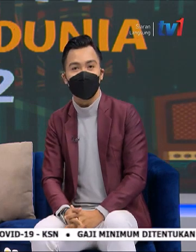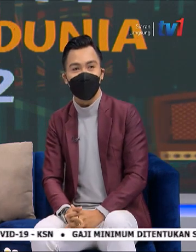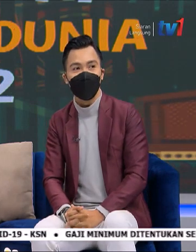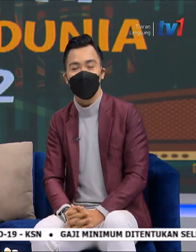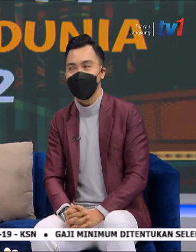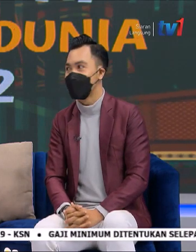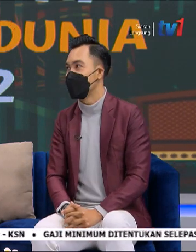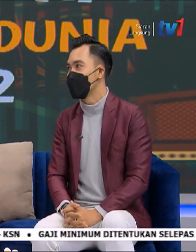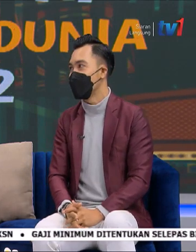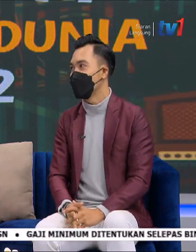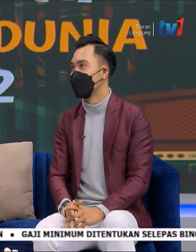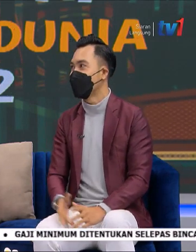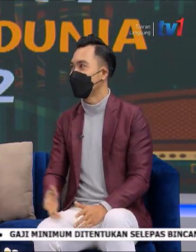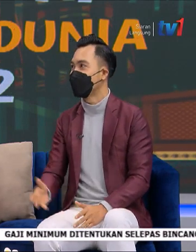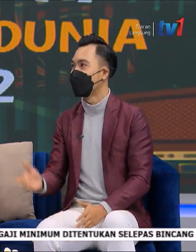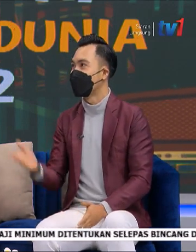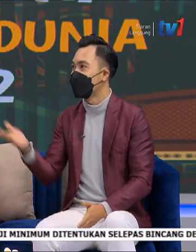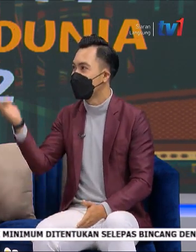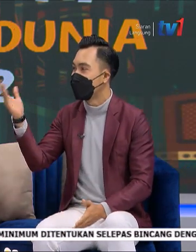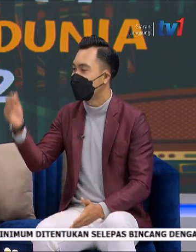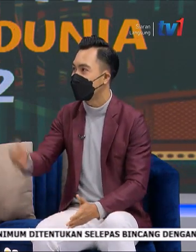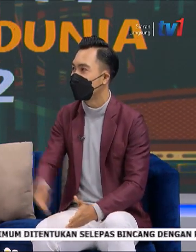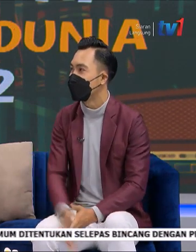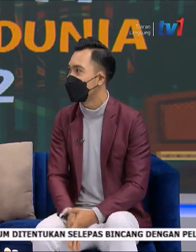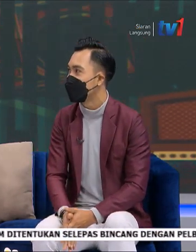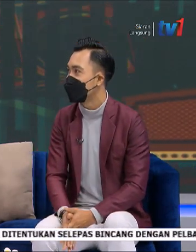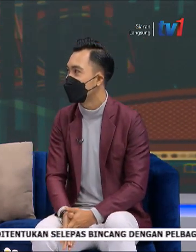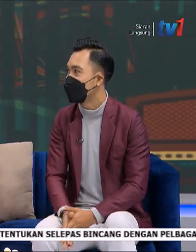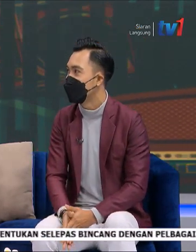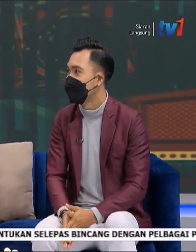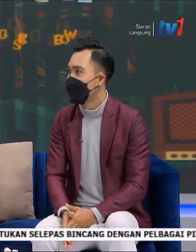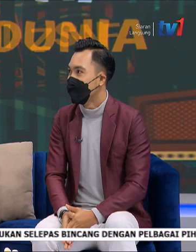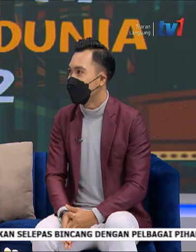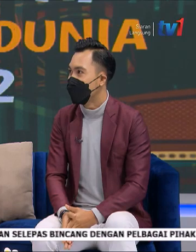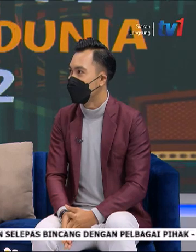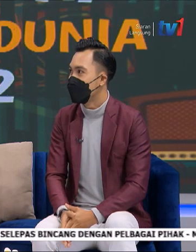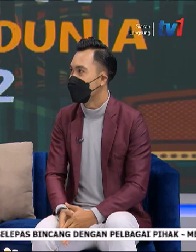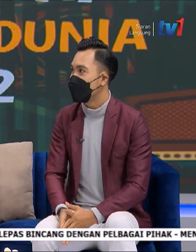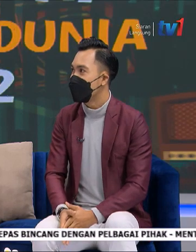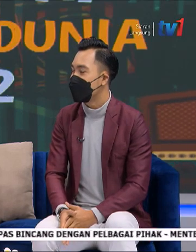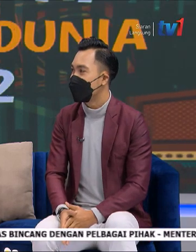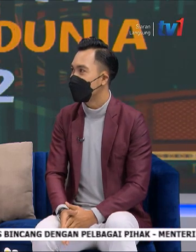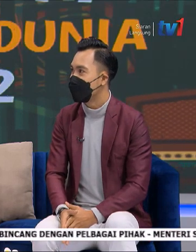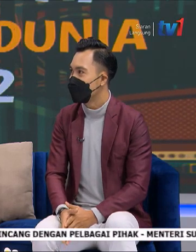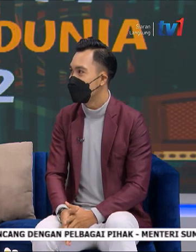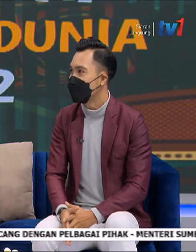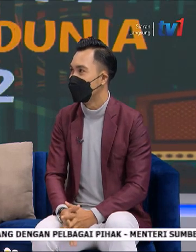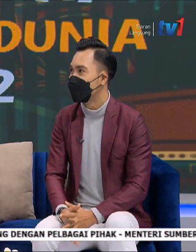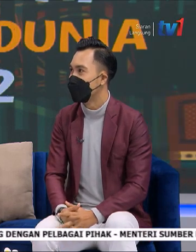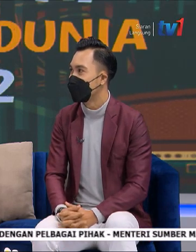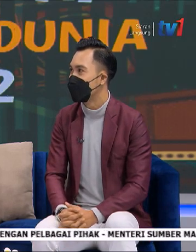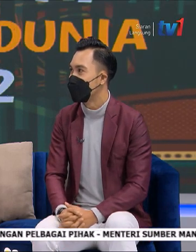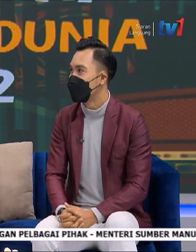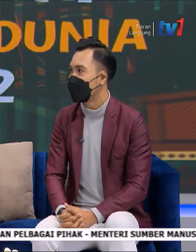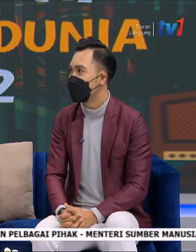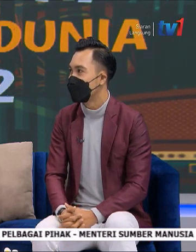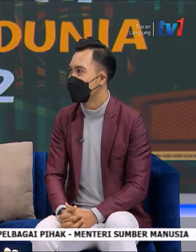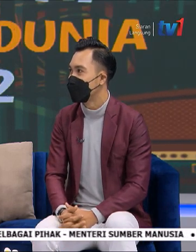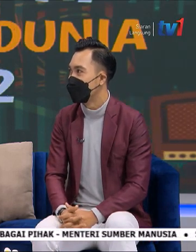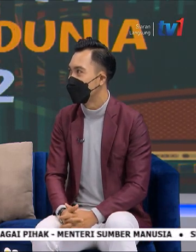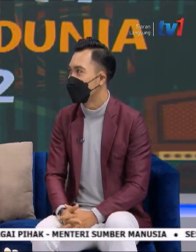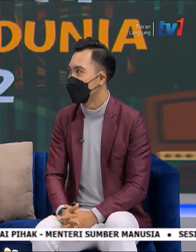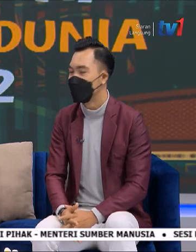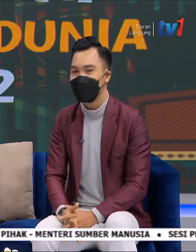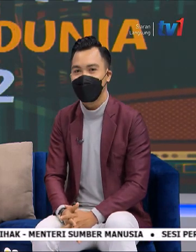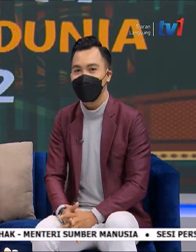beberapa tetamu istimewa. Kita lihat saksikan sekarang ini mengenakan pakaian tradisional. Itu antara keunikan